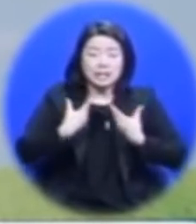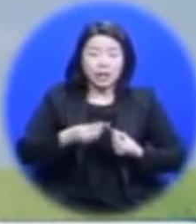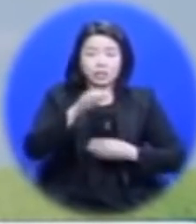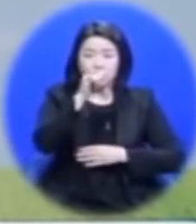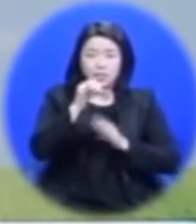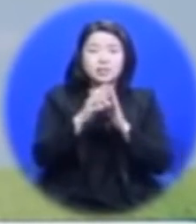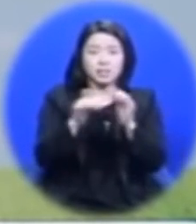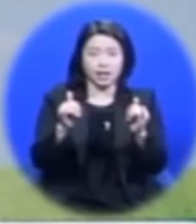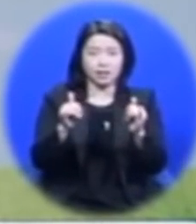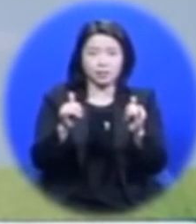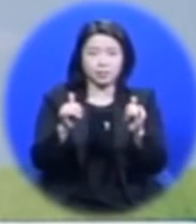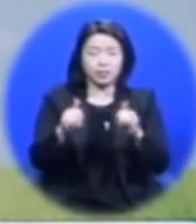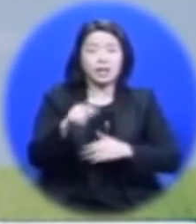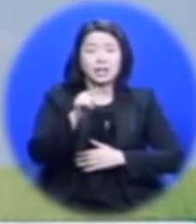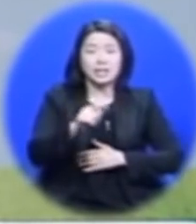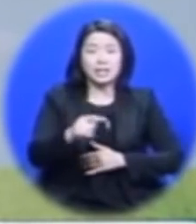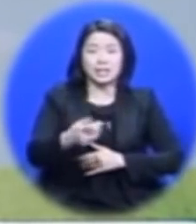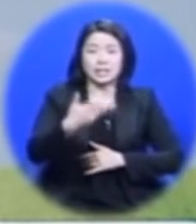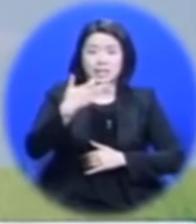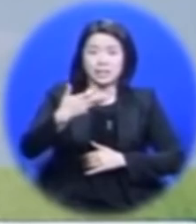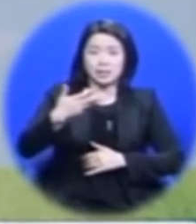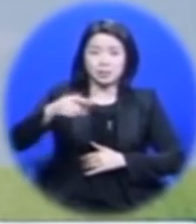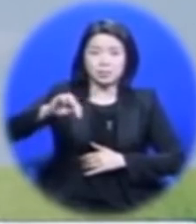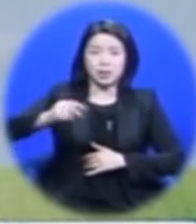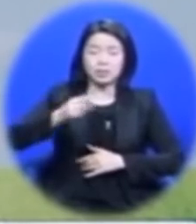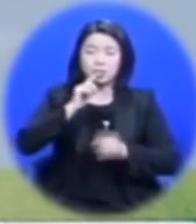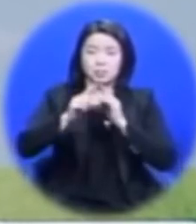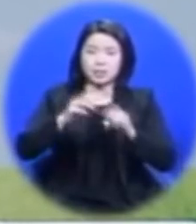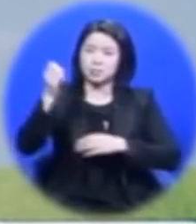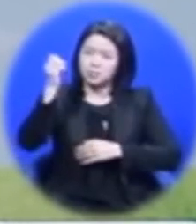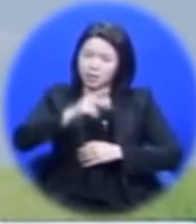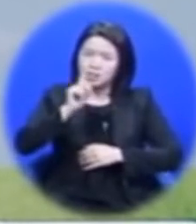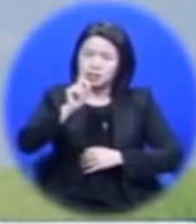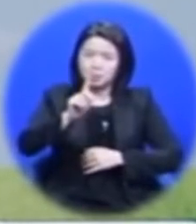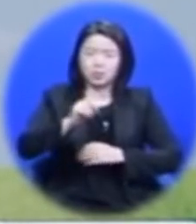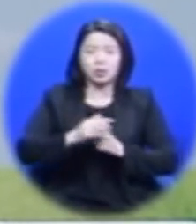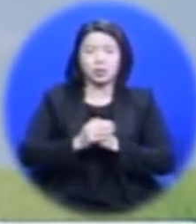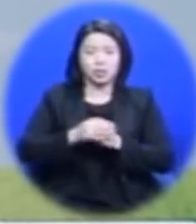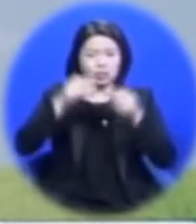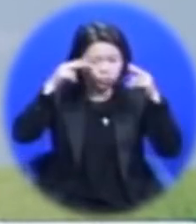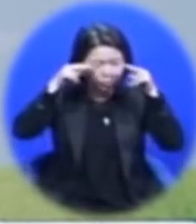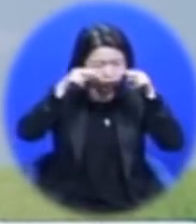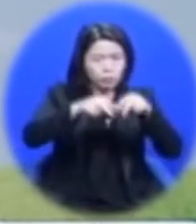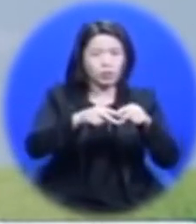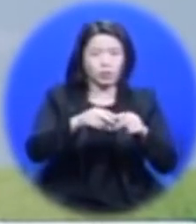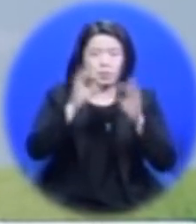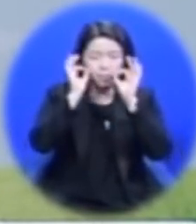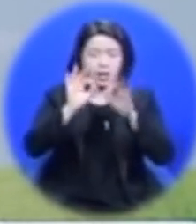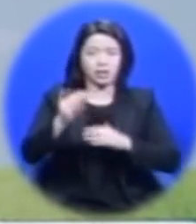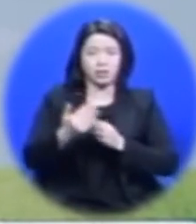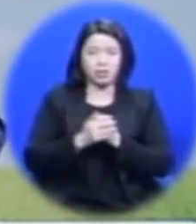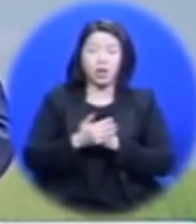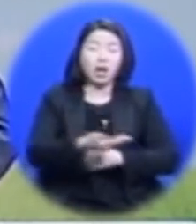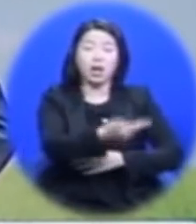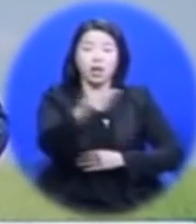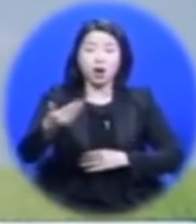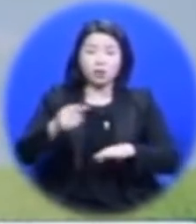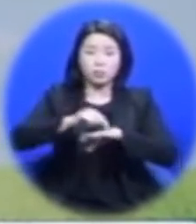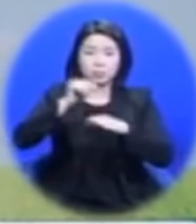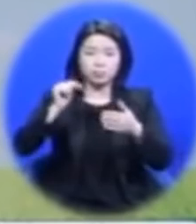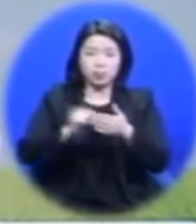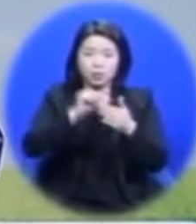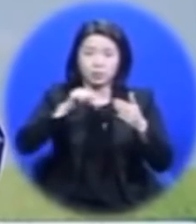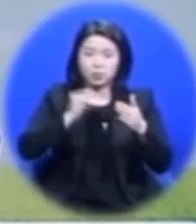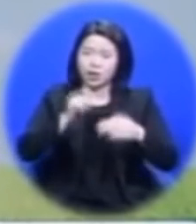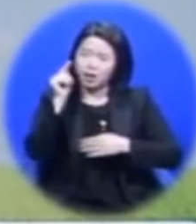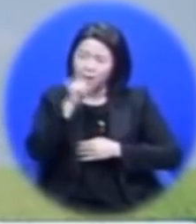분들은 이 18절 말씀을 다시 한번 주목해 보셔야 됩니다. 여러분은 여러분의 마음에